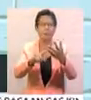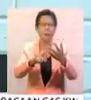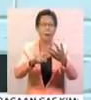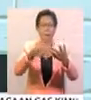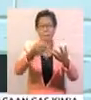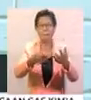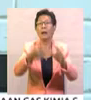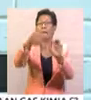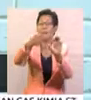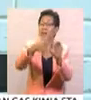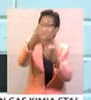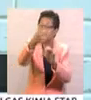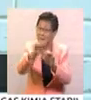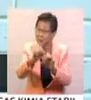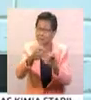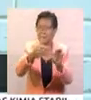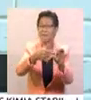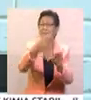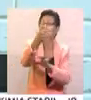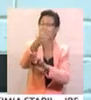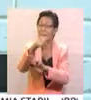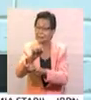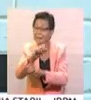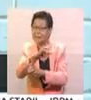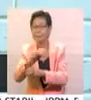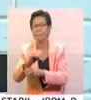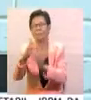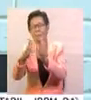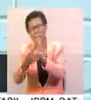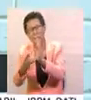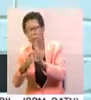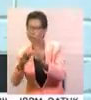bekalan bahan api, gas, minyak. Ya.